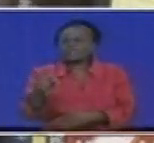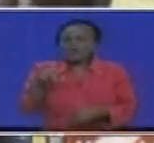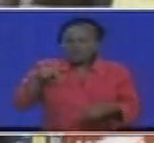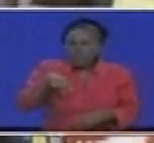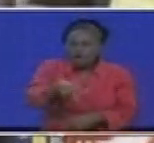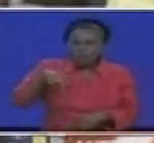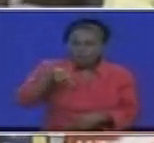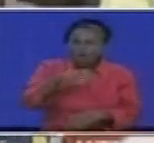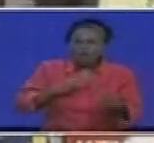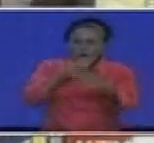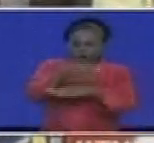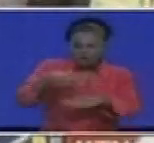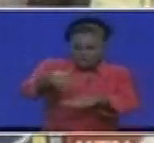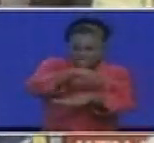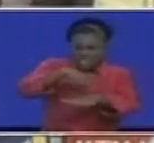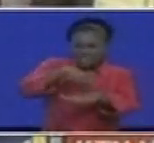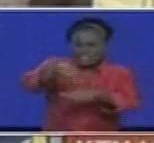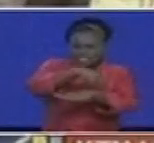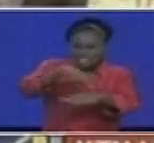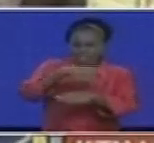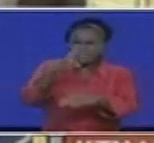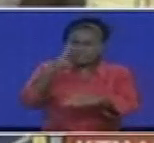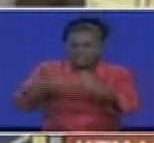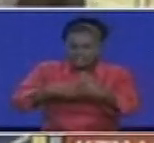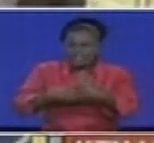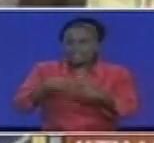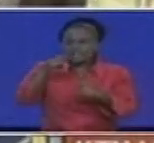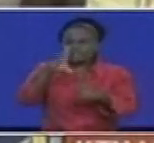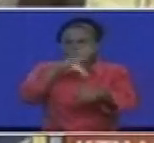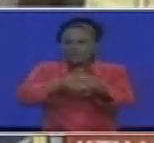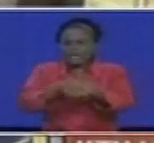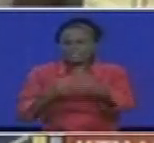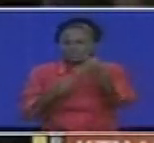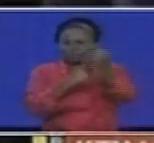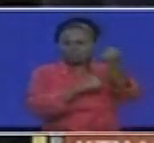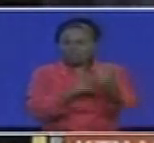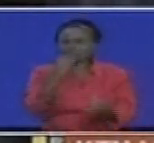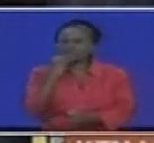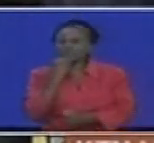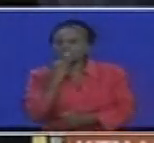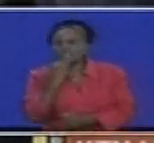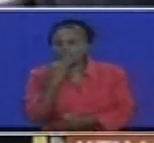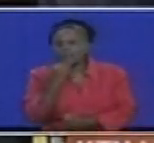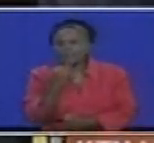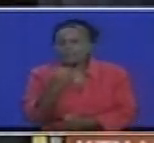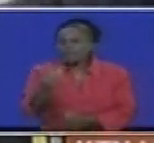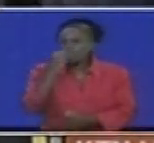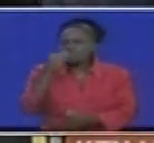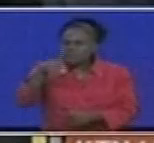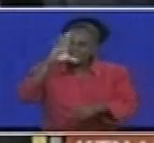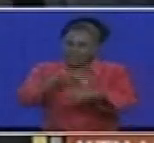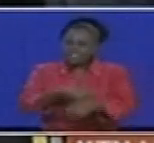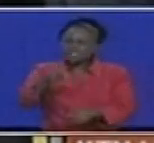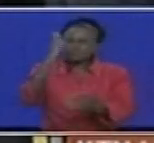kutembea zaidi ya saa 7 kufika katika eneo ambalo msaada wa chakula unatolewa. Chakula wanachopewa